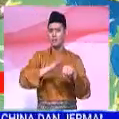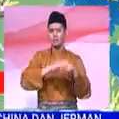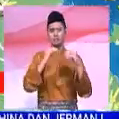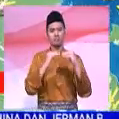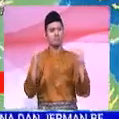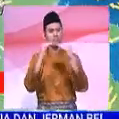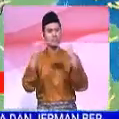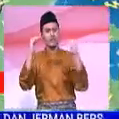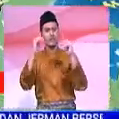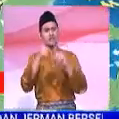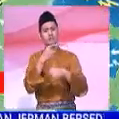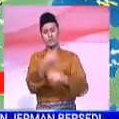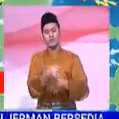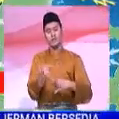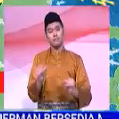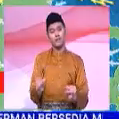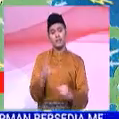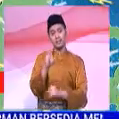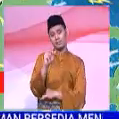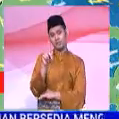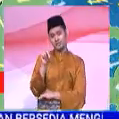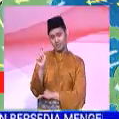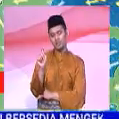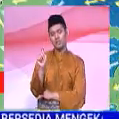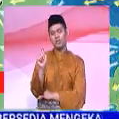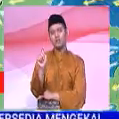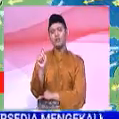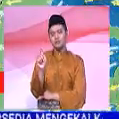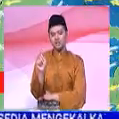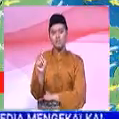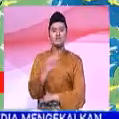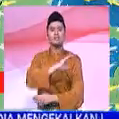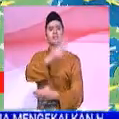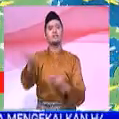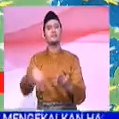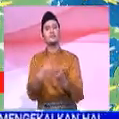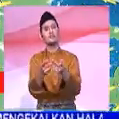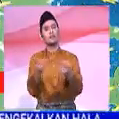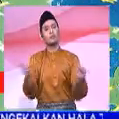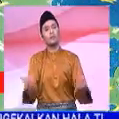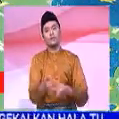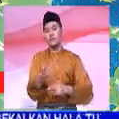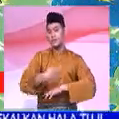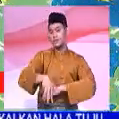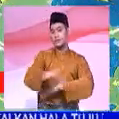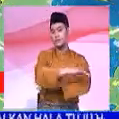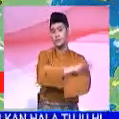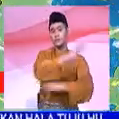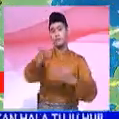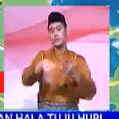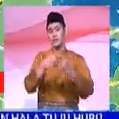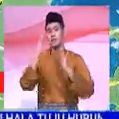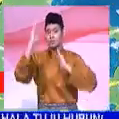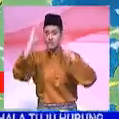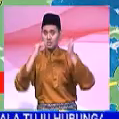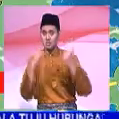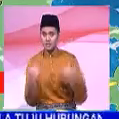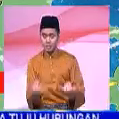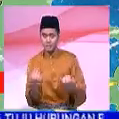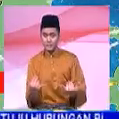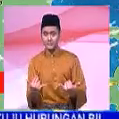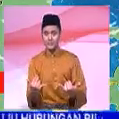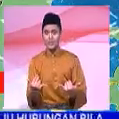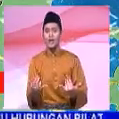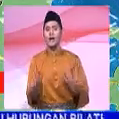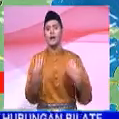terperingkat dikeluarkan oleh Jabatan Meteorologi Malaysia melibatkan kesemua kawasan perairan di seluruh Malaysia buat masa ini. Dan turut dicerap